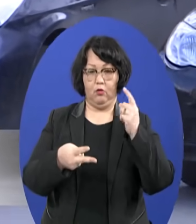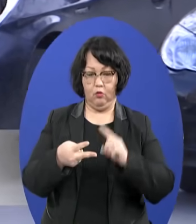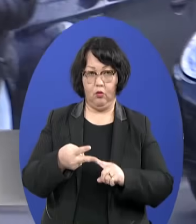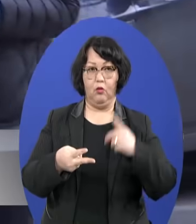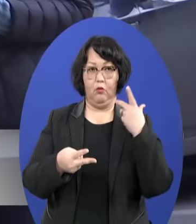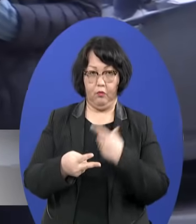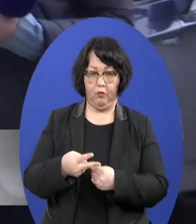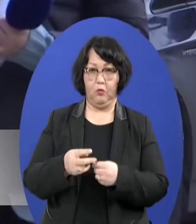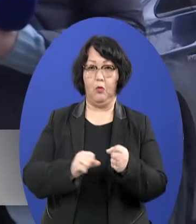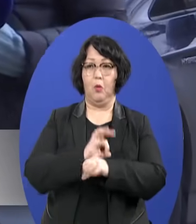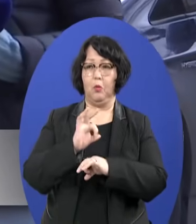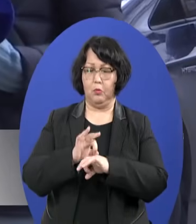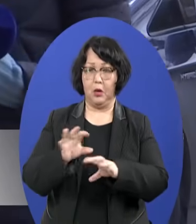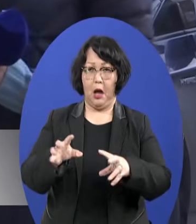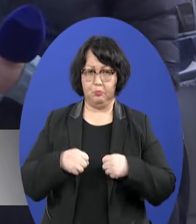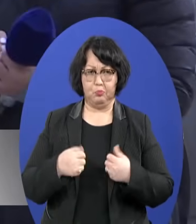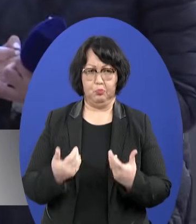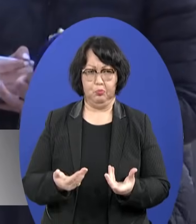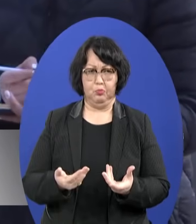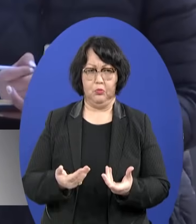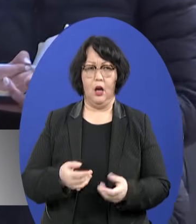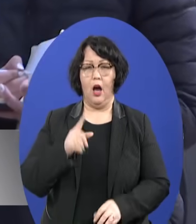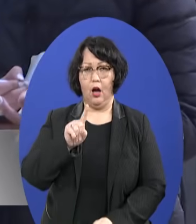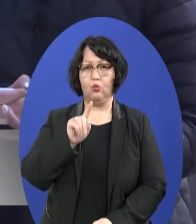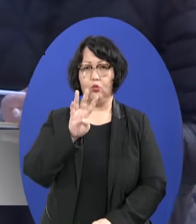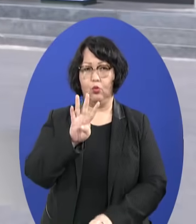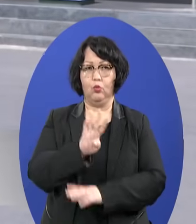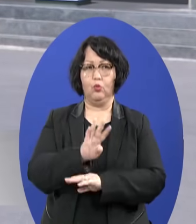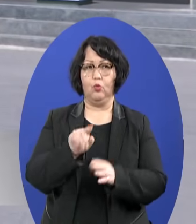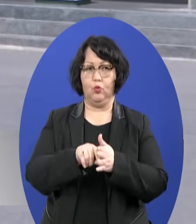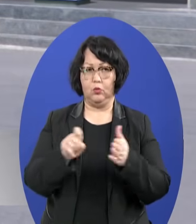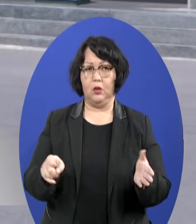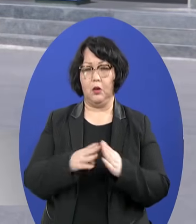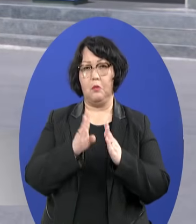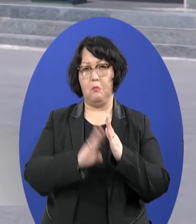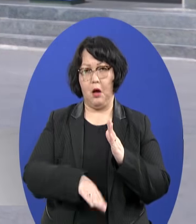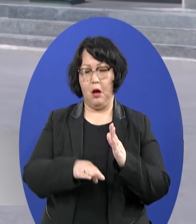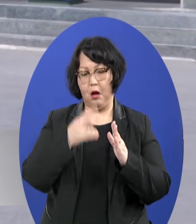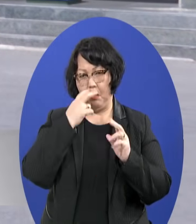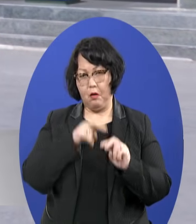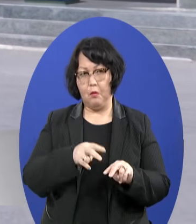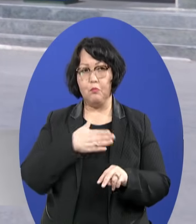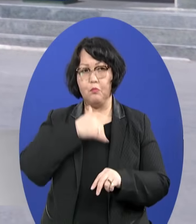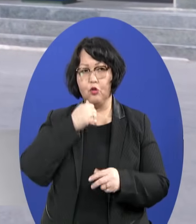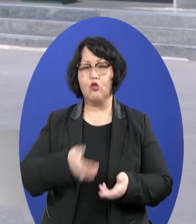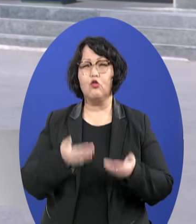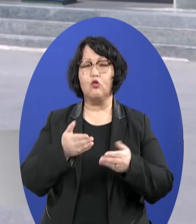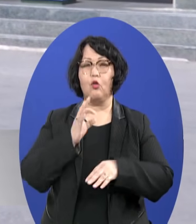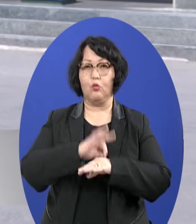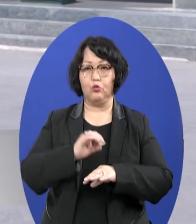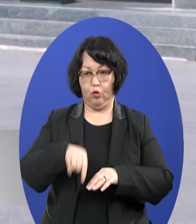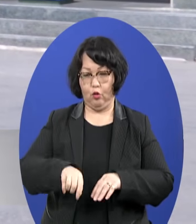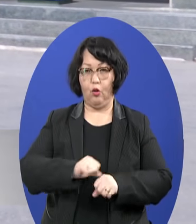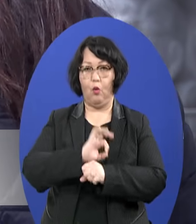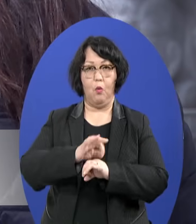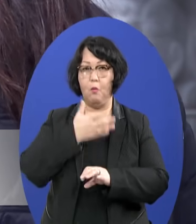гэдгийг мэджээ. Цагдаагийн албан хаагч бат зөрөг 14 хоног гэрээр тусгаарлагдан шинж тэмдэггүй хөнгөн хэлбэрээр өвчилж одоо идэгрээд